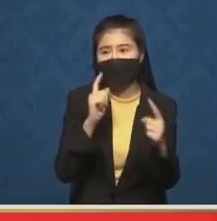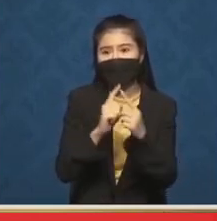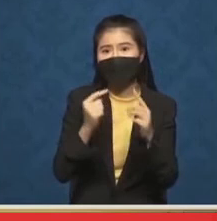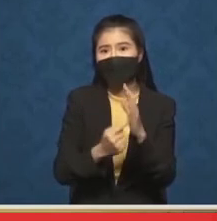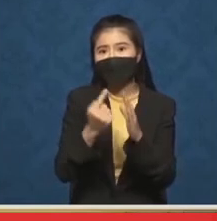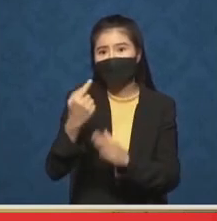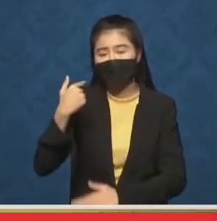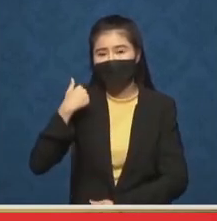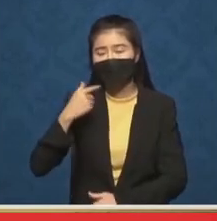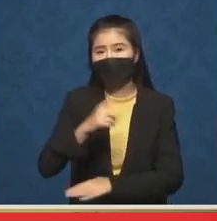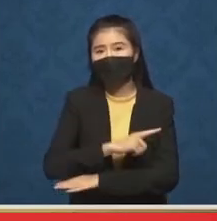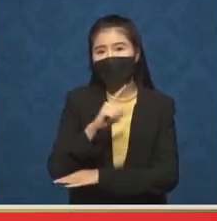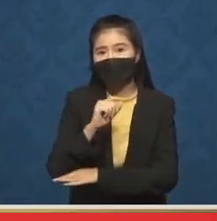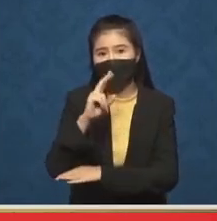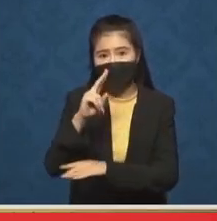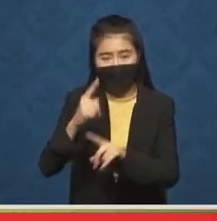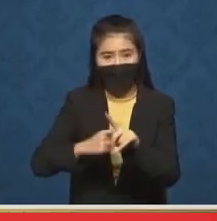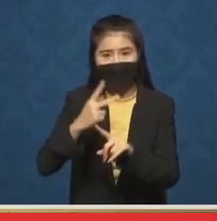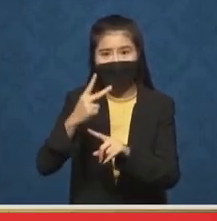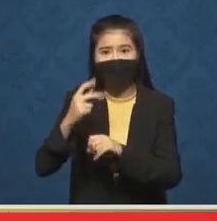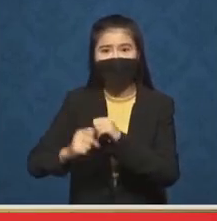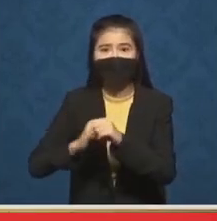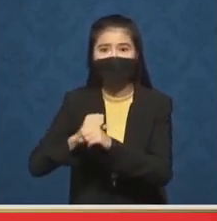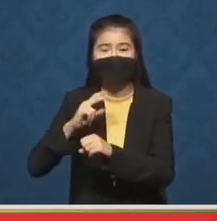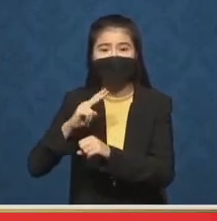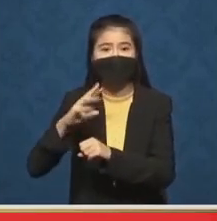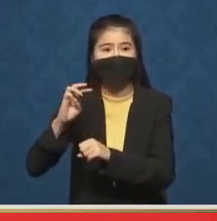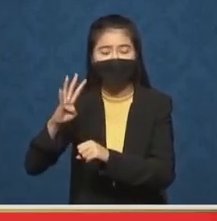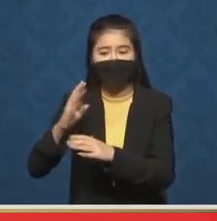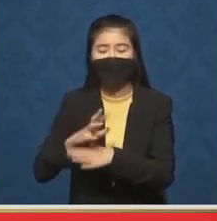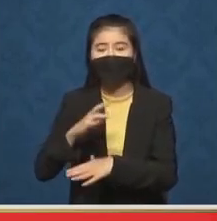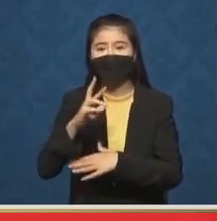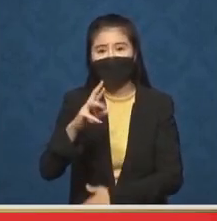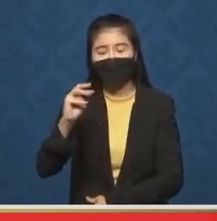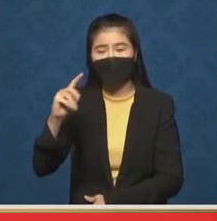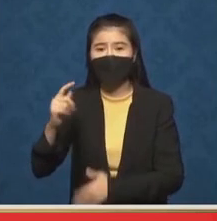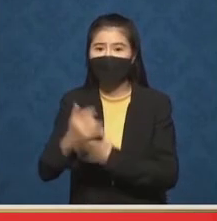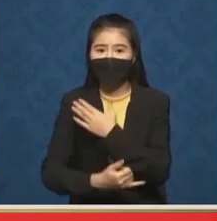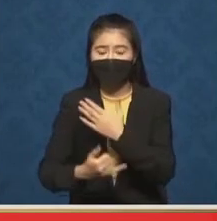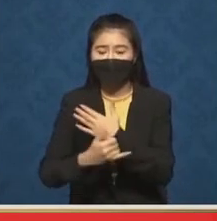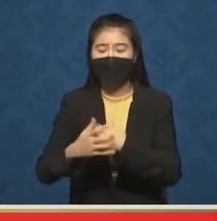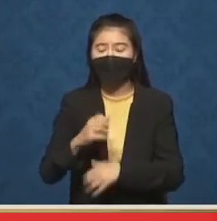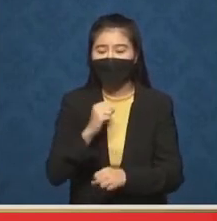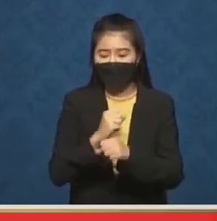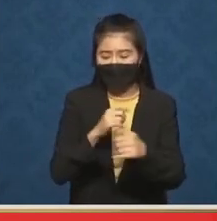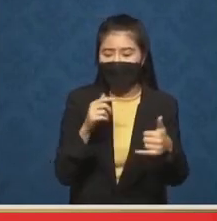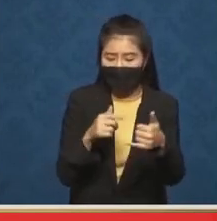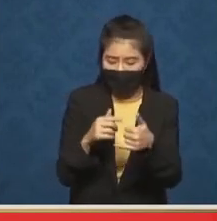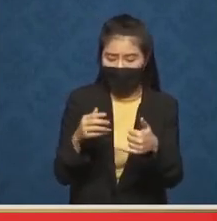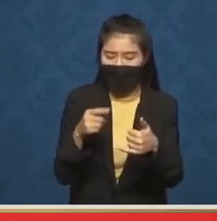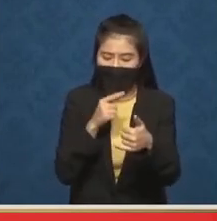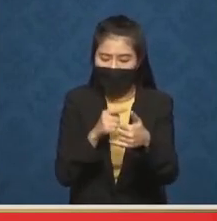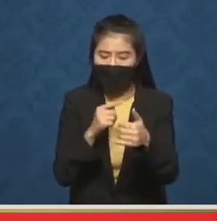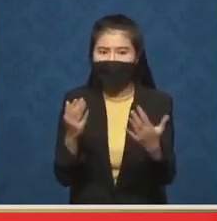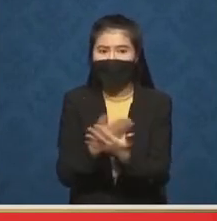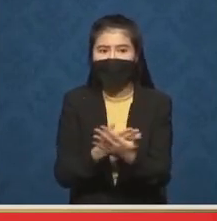แรกประมาณวทยิสองกุภาที่เราเชิญ ธุรรมธตามเทศมาก็คอบอกวา ท่านต้องคือนำนาจแต่ว